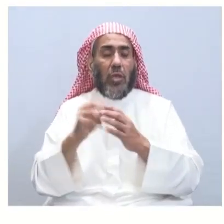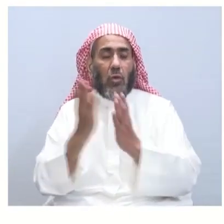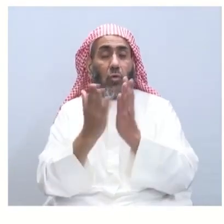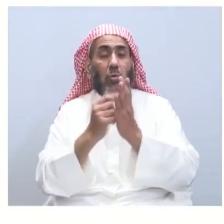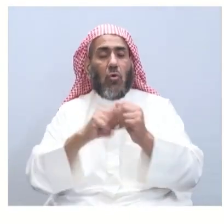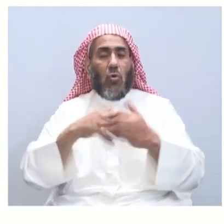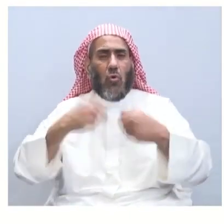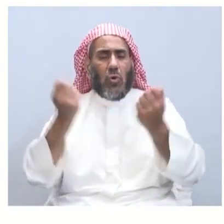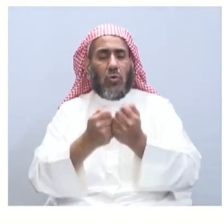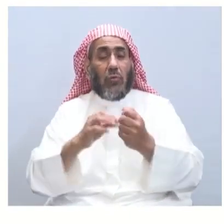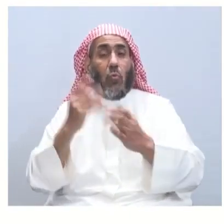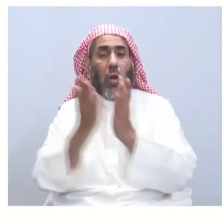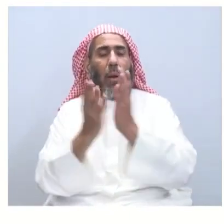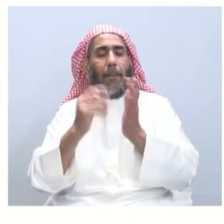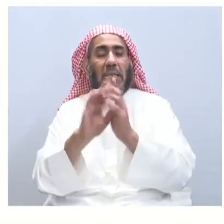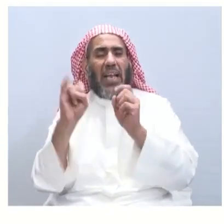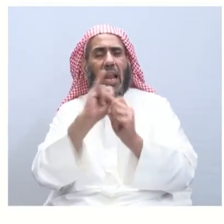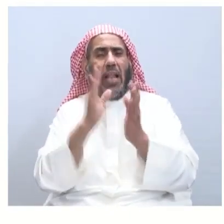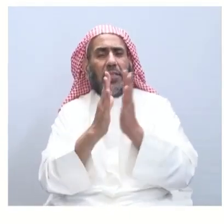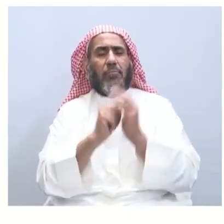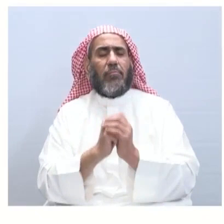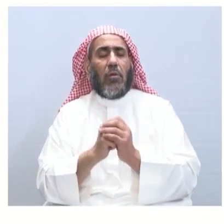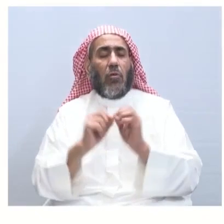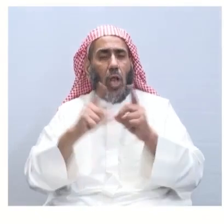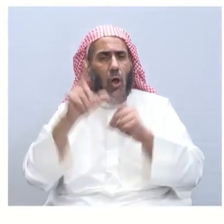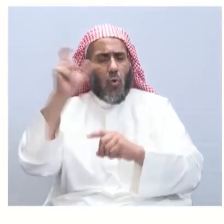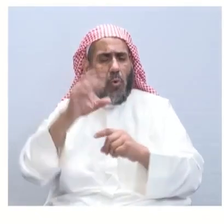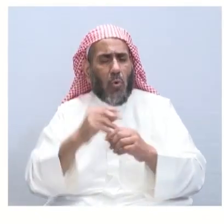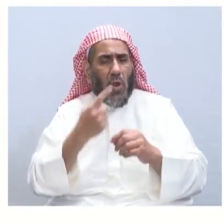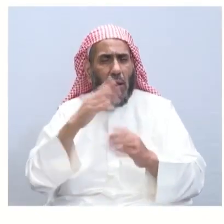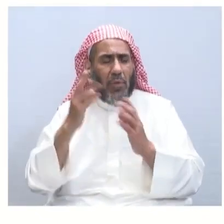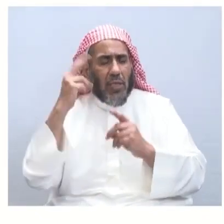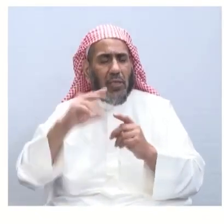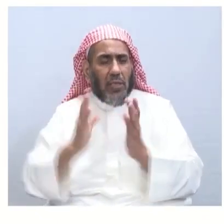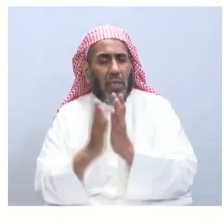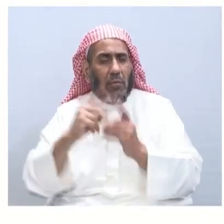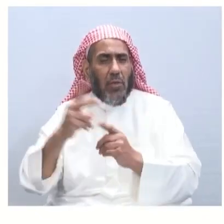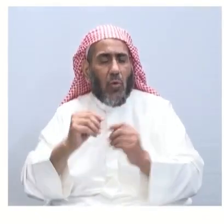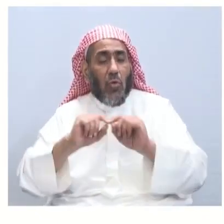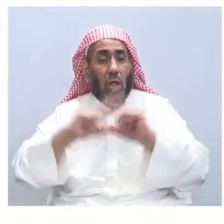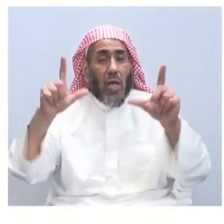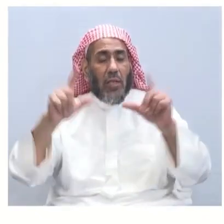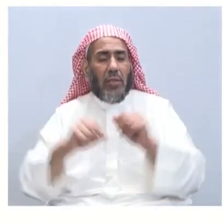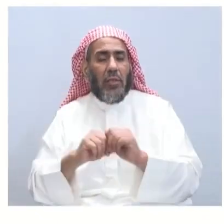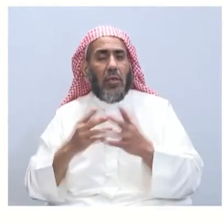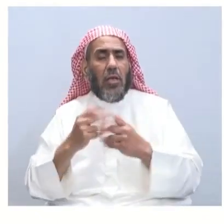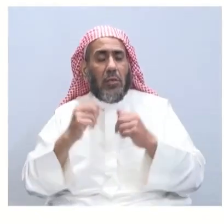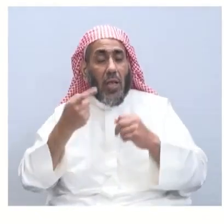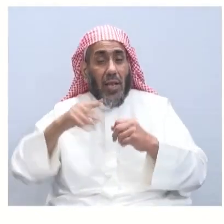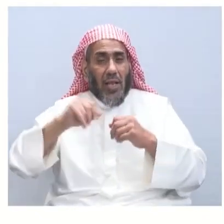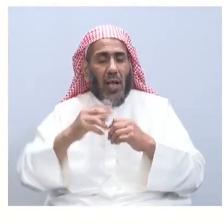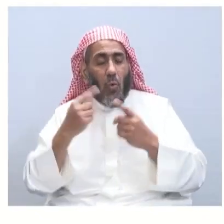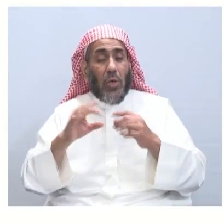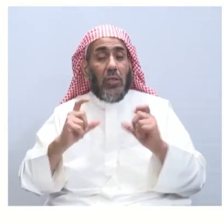والصحف والمجلات في مصدر من كتب الصحف والمجلات فاطلع ادباء المملكه على المدارس الادبيه التي ظهرت عرفت مدارس الادب مدرسه الاحياء